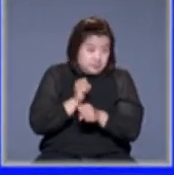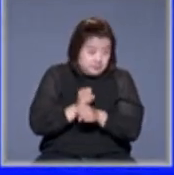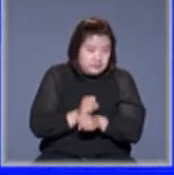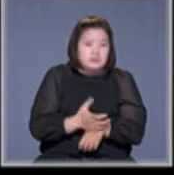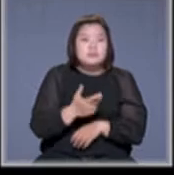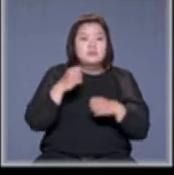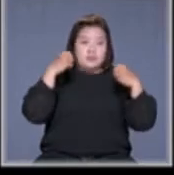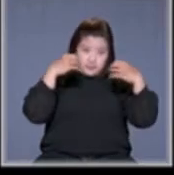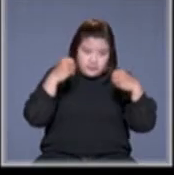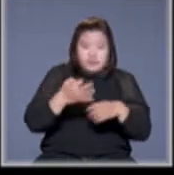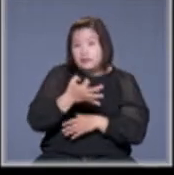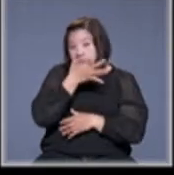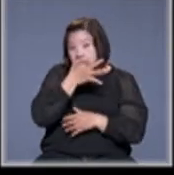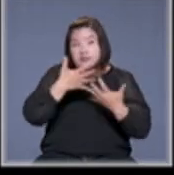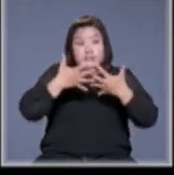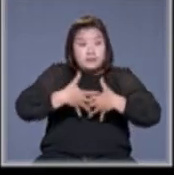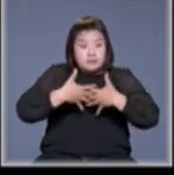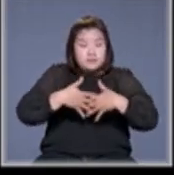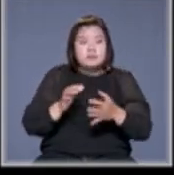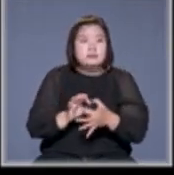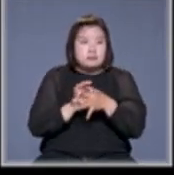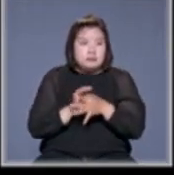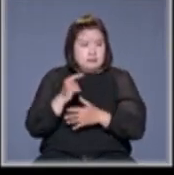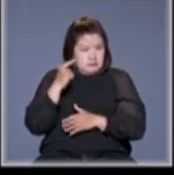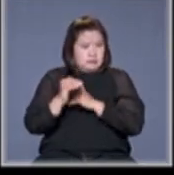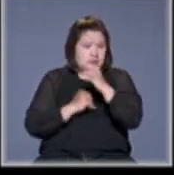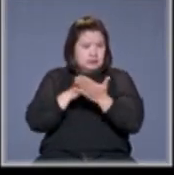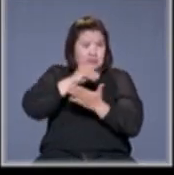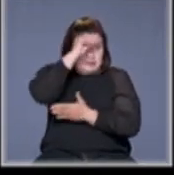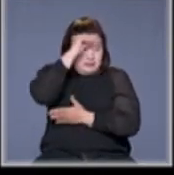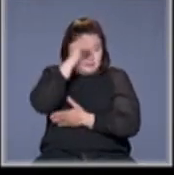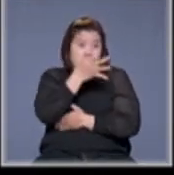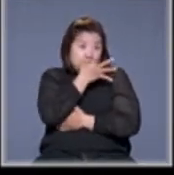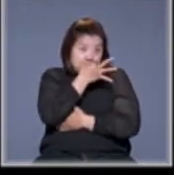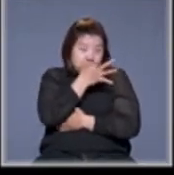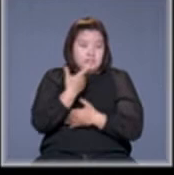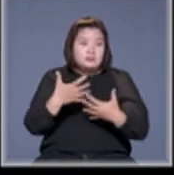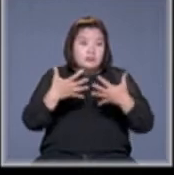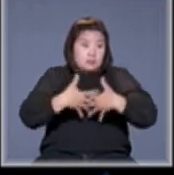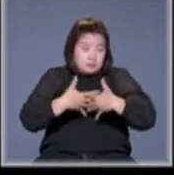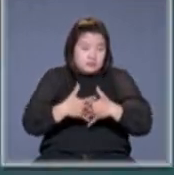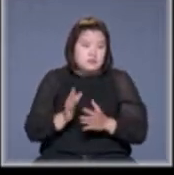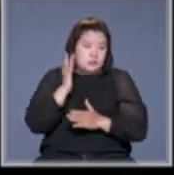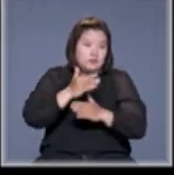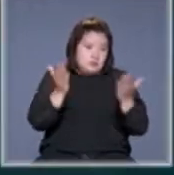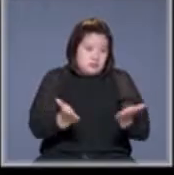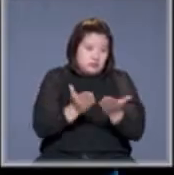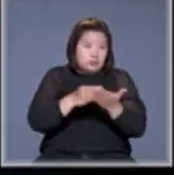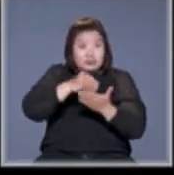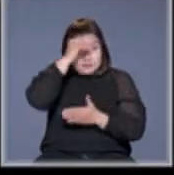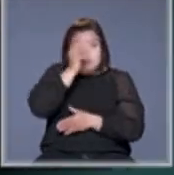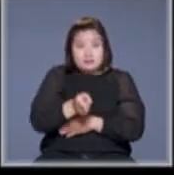ฟน.เพื่อพัฒนาศักยภาพการศึกษาของอาชีวศึกษาเสริมการเรียนรู้ประสบการณ์ในการปฏิบัติงานจริง